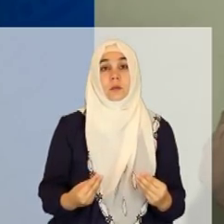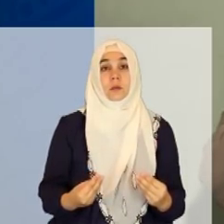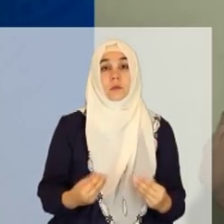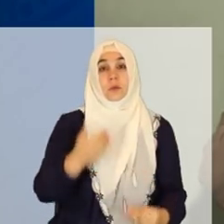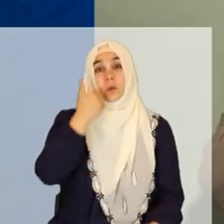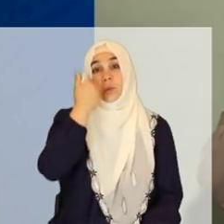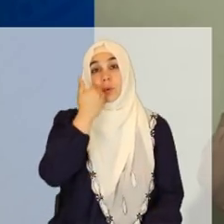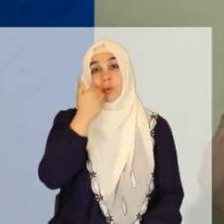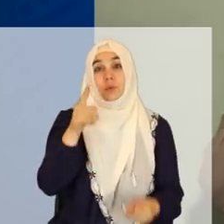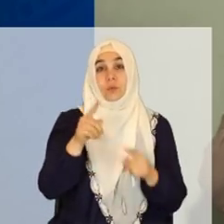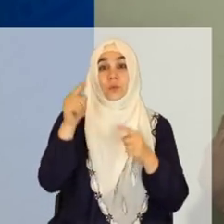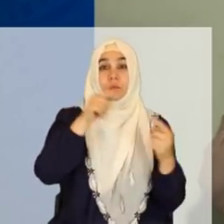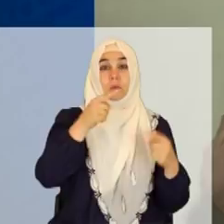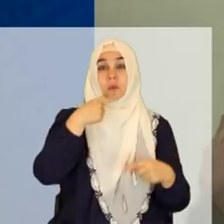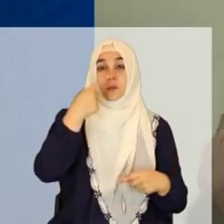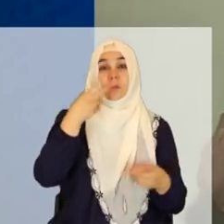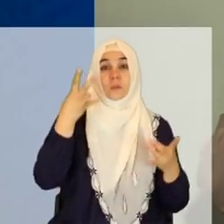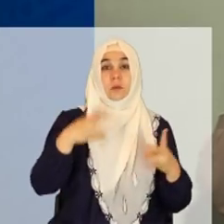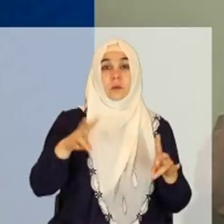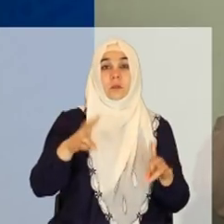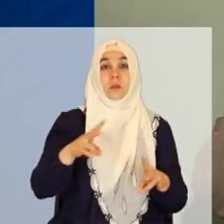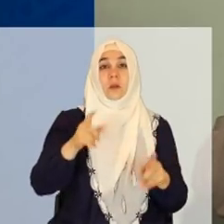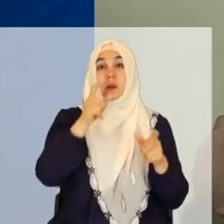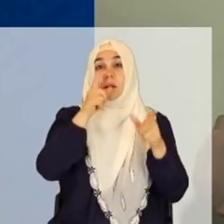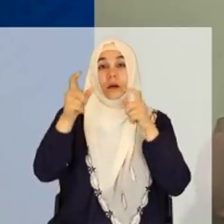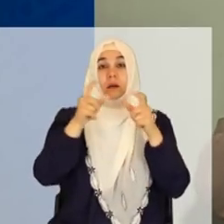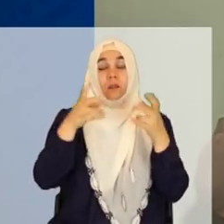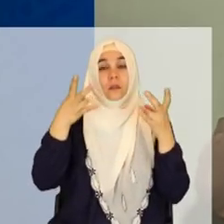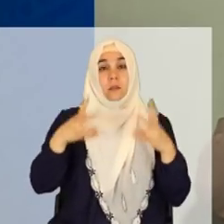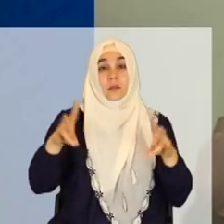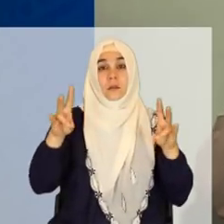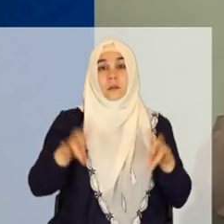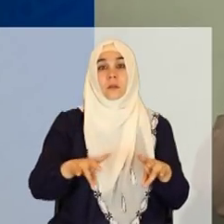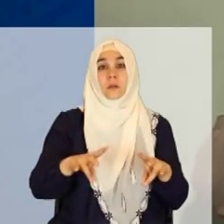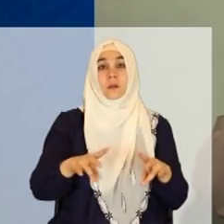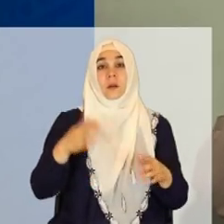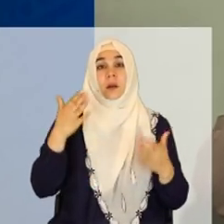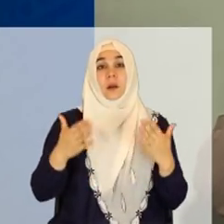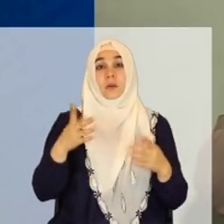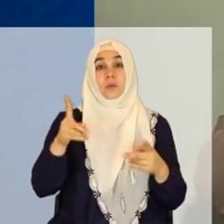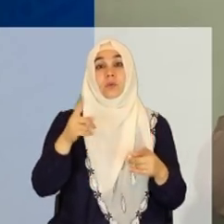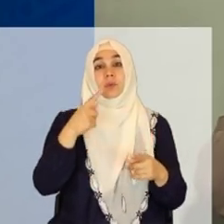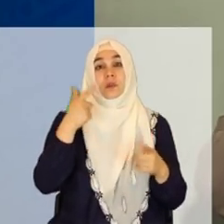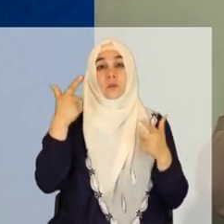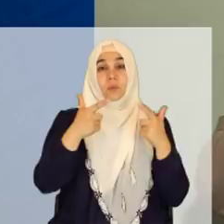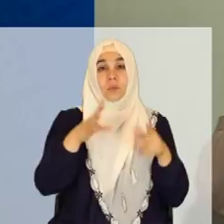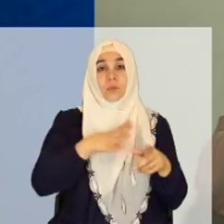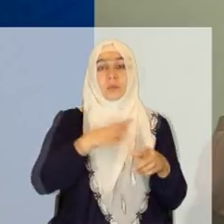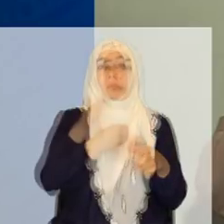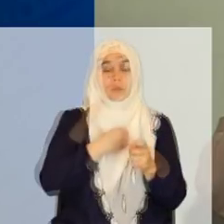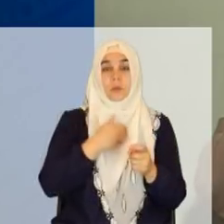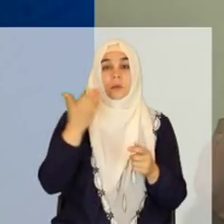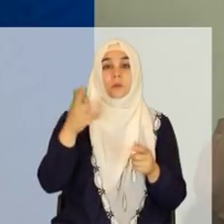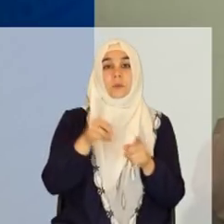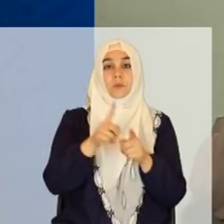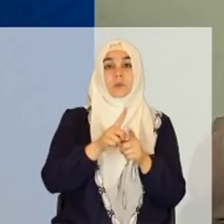besharim gaplarni gapirmasin. Baqir chaqir qilmasin. Agar birov u bilan so'kishib qolsa, urushib